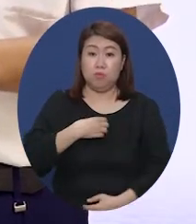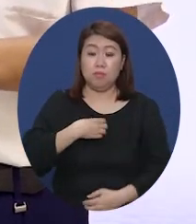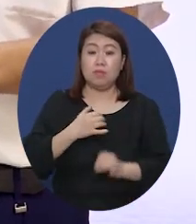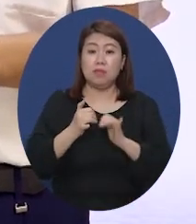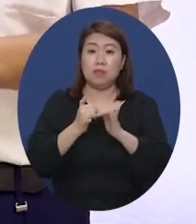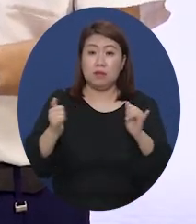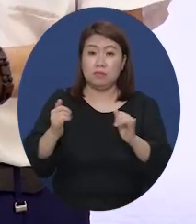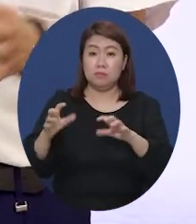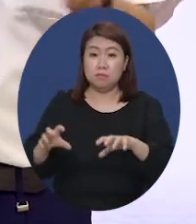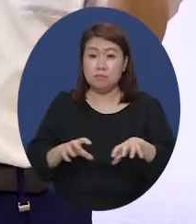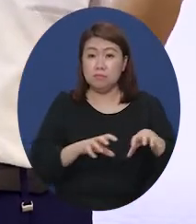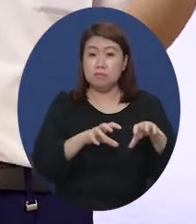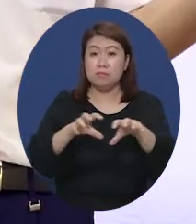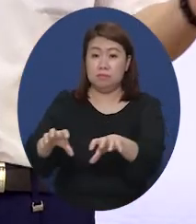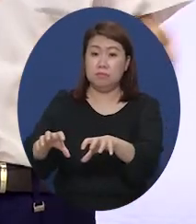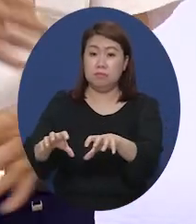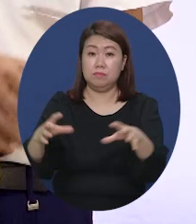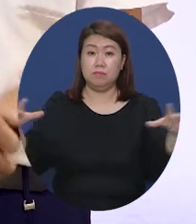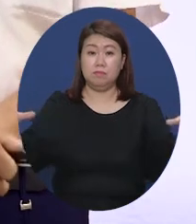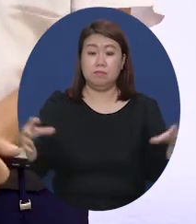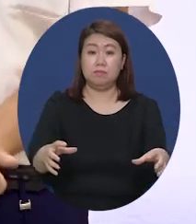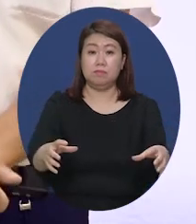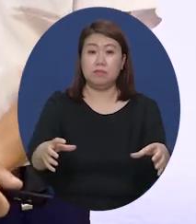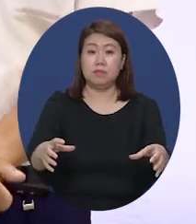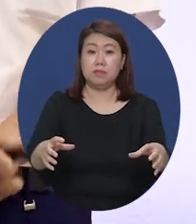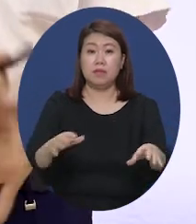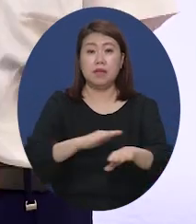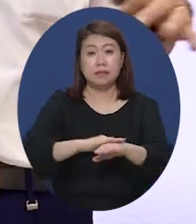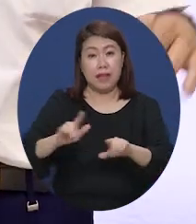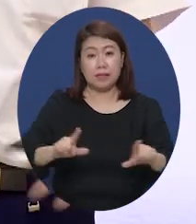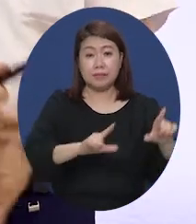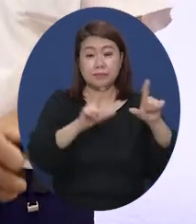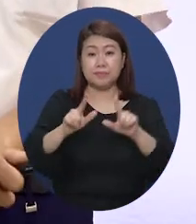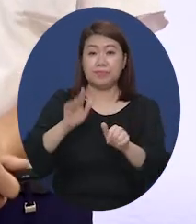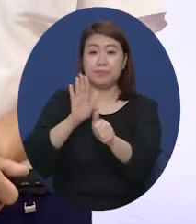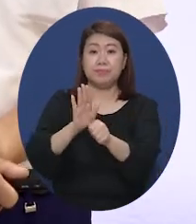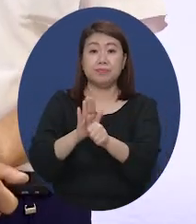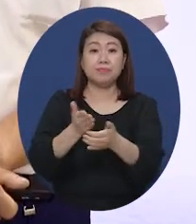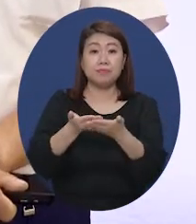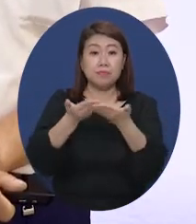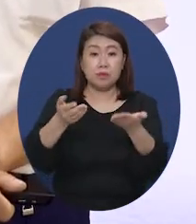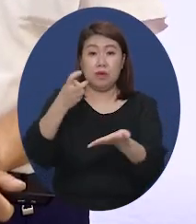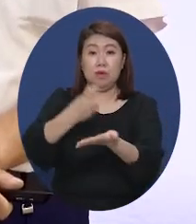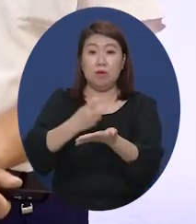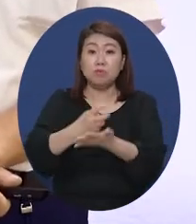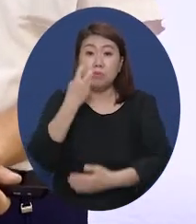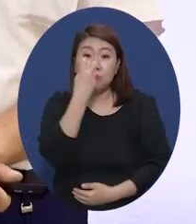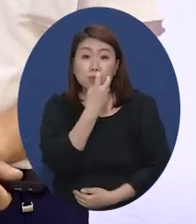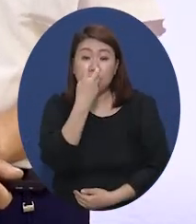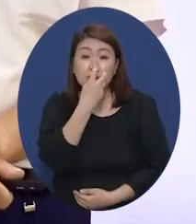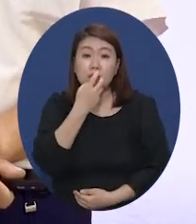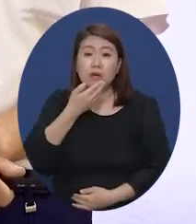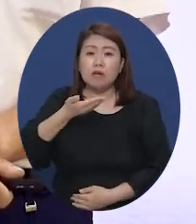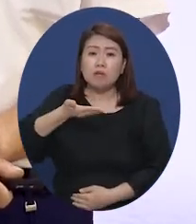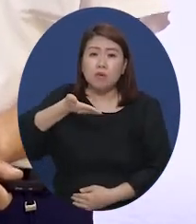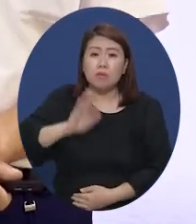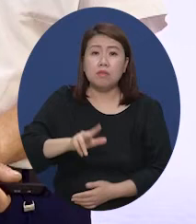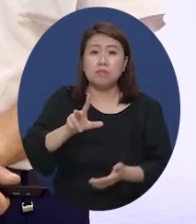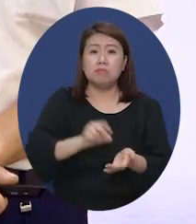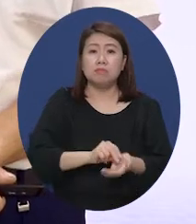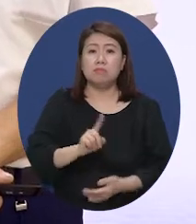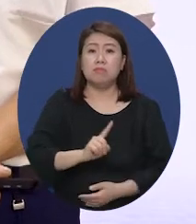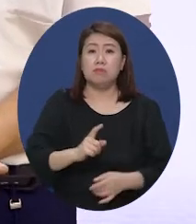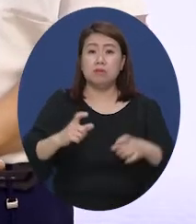느끼는 인도들, 이 사람들을 그쪽에 유치했습니다. 그래서 그들이 살아갈 수 있도록 그렇게 법적으로 보호를 해주려고 했습니다.